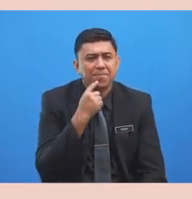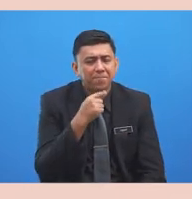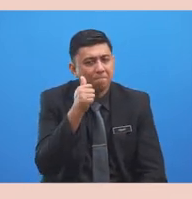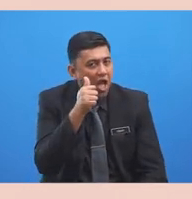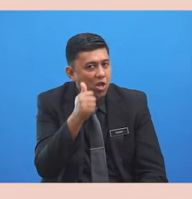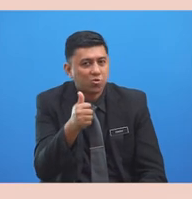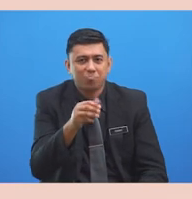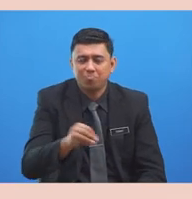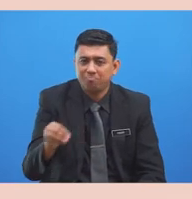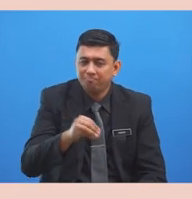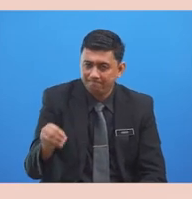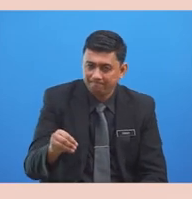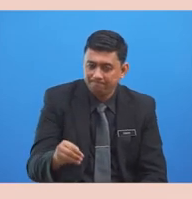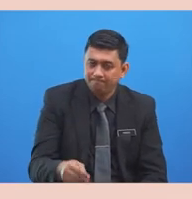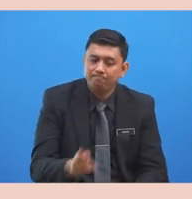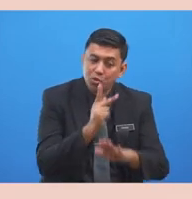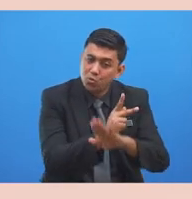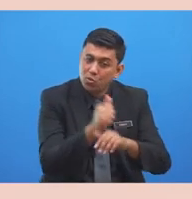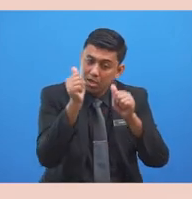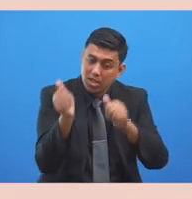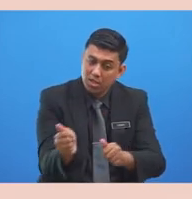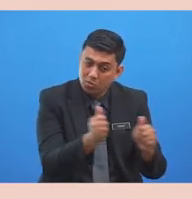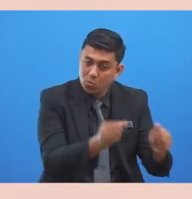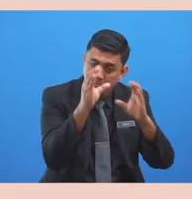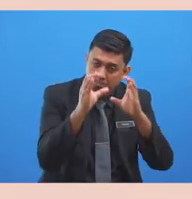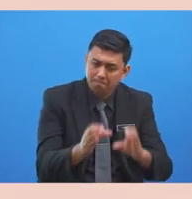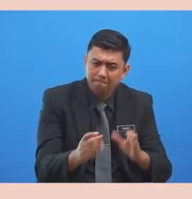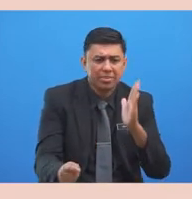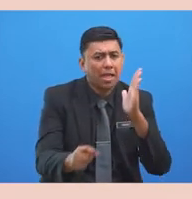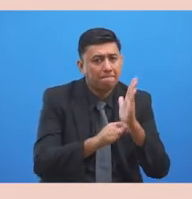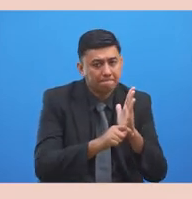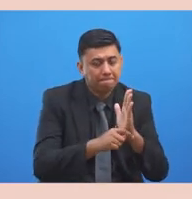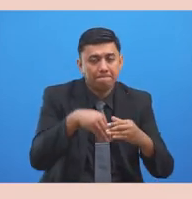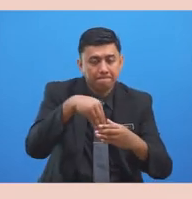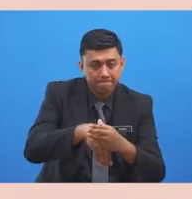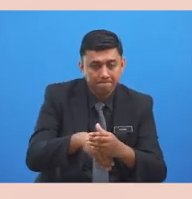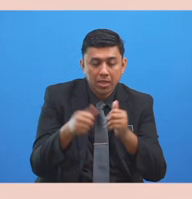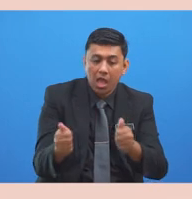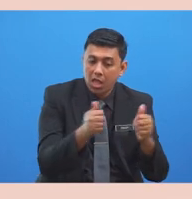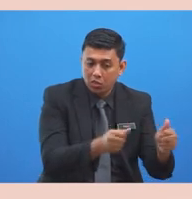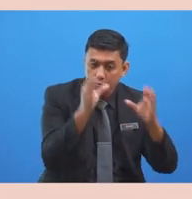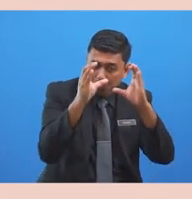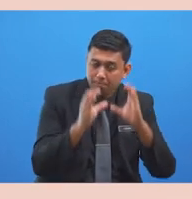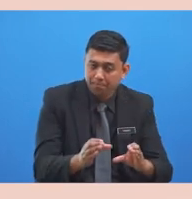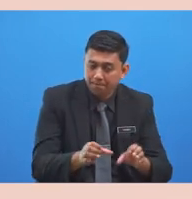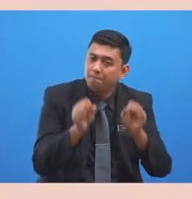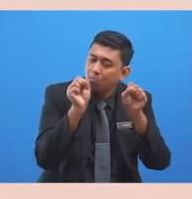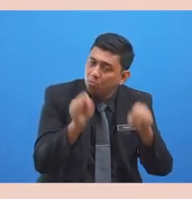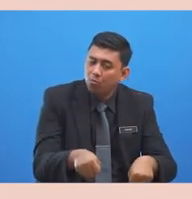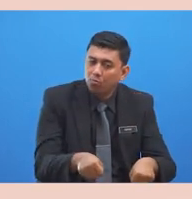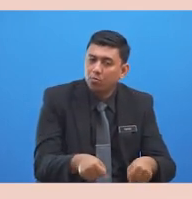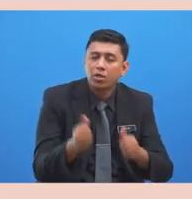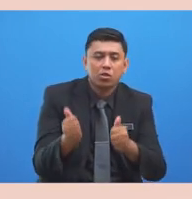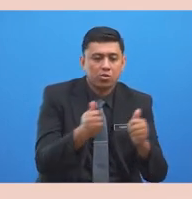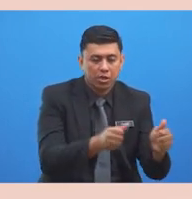Bagus murid-murid. Kod atau cara tersebut perlu ditambah dalam atau cara untuk membolehkan